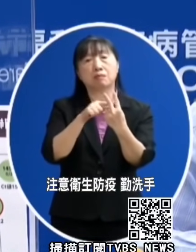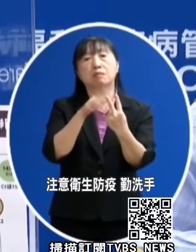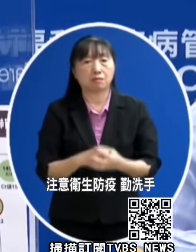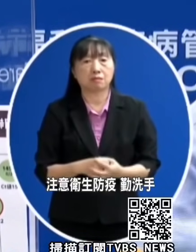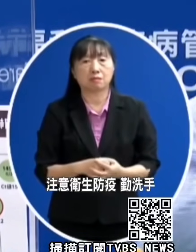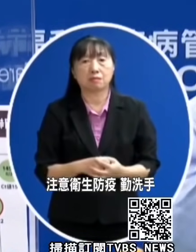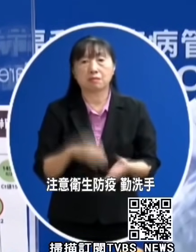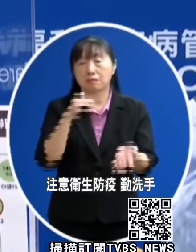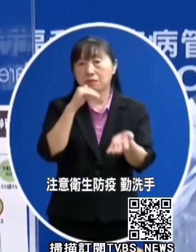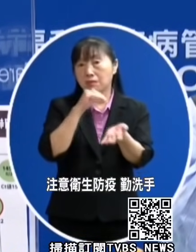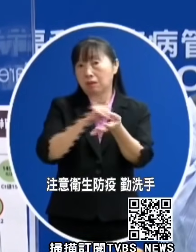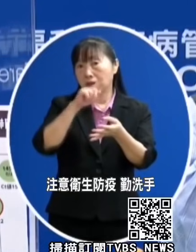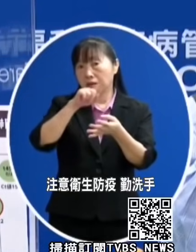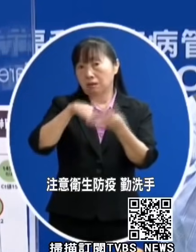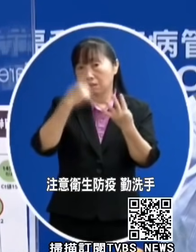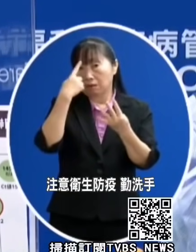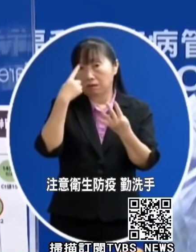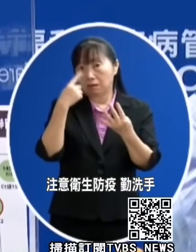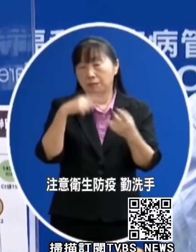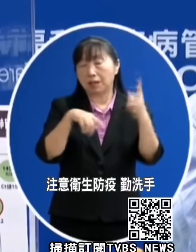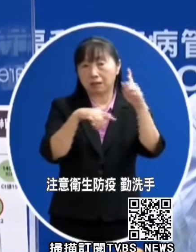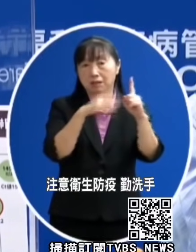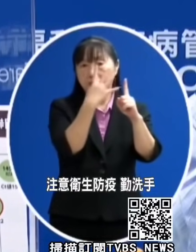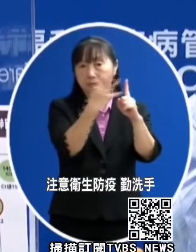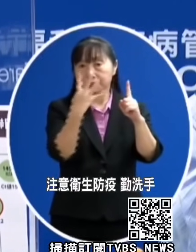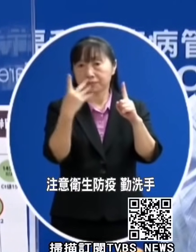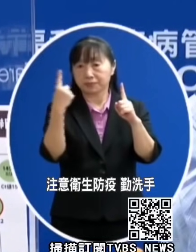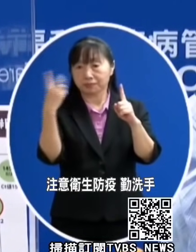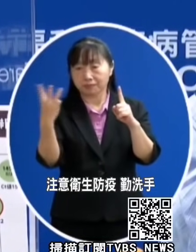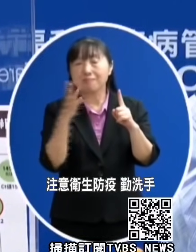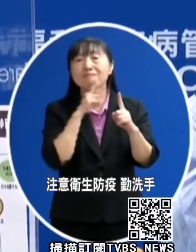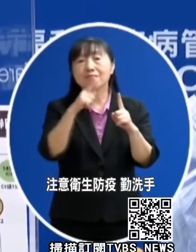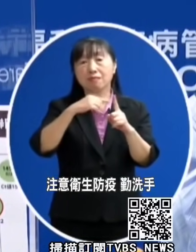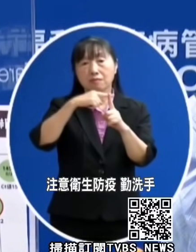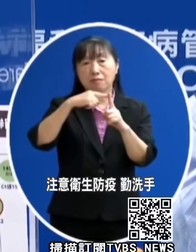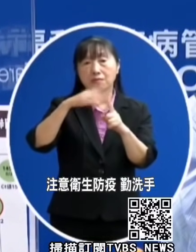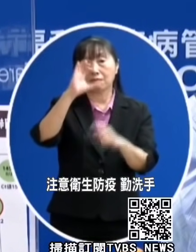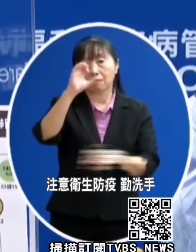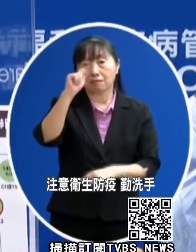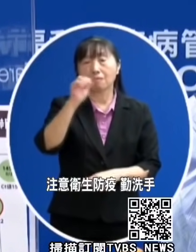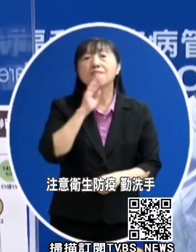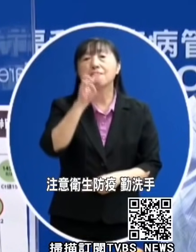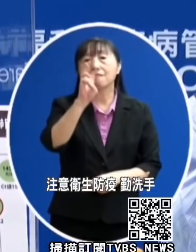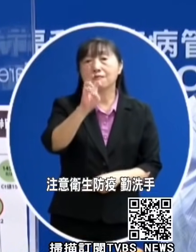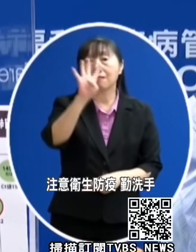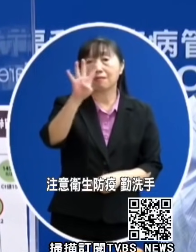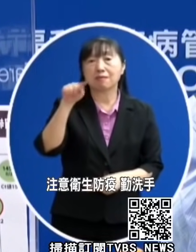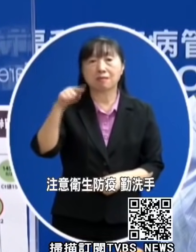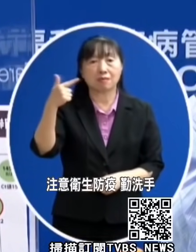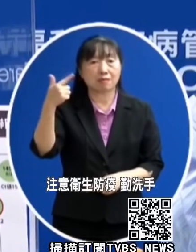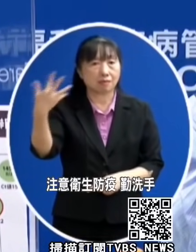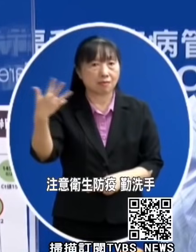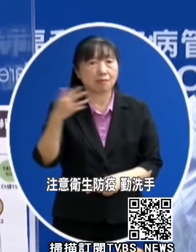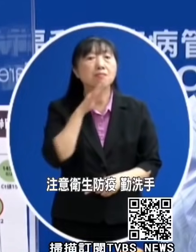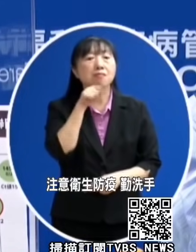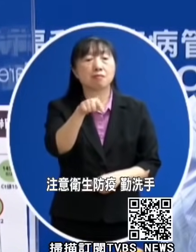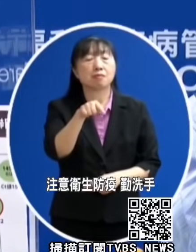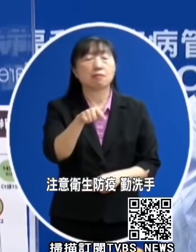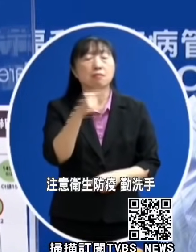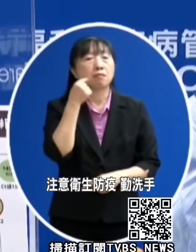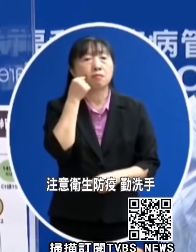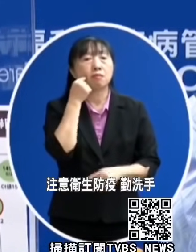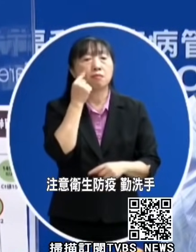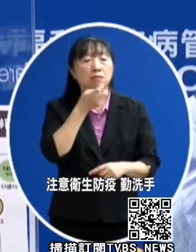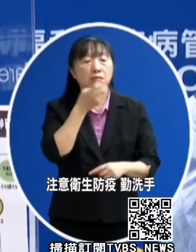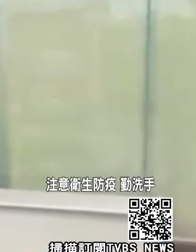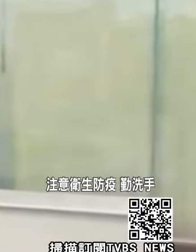序列出来，一是4413哈，因为它 CT 值非常的低。好，他34.68，所以他那个